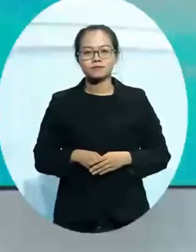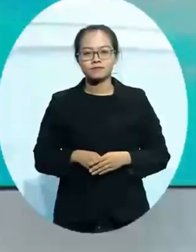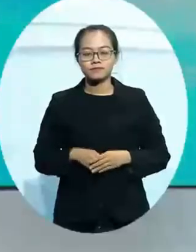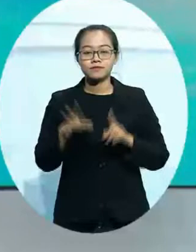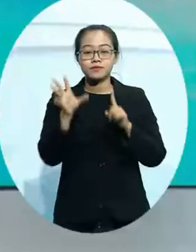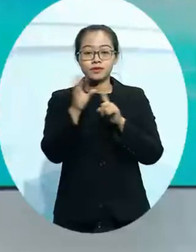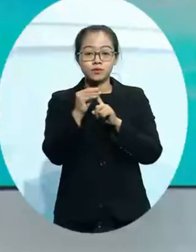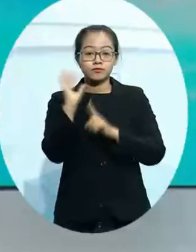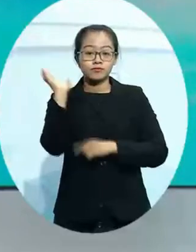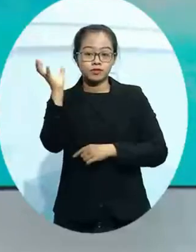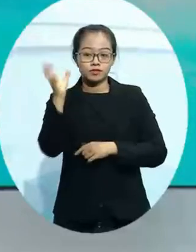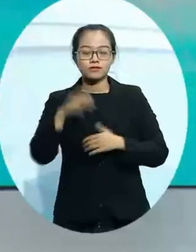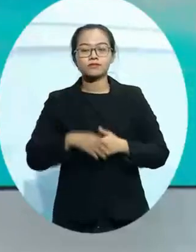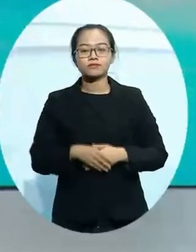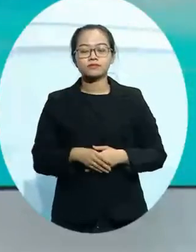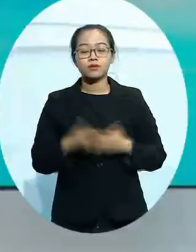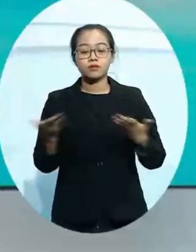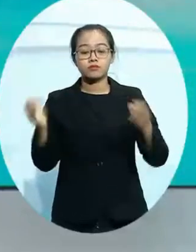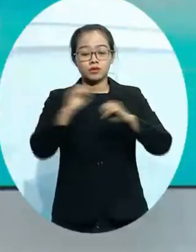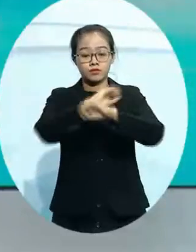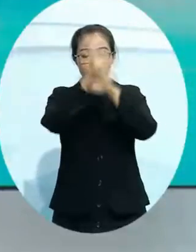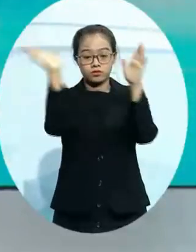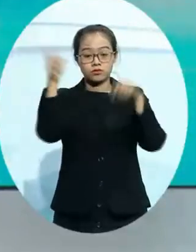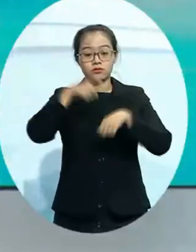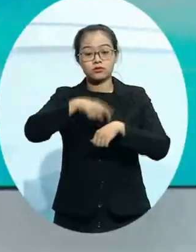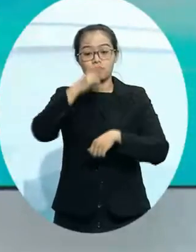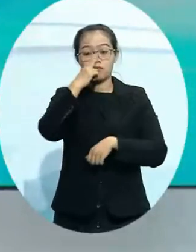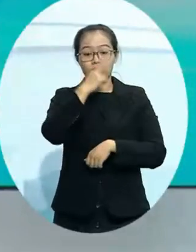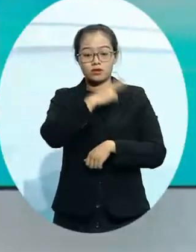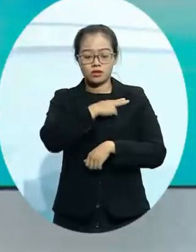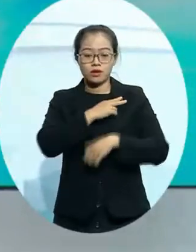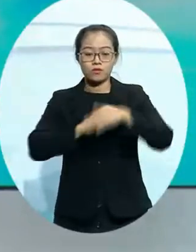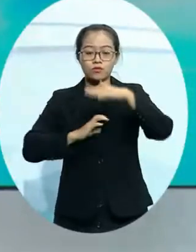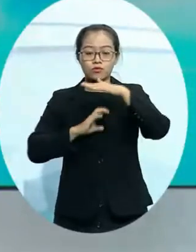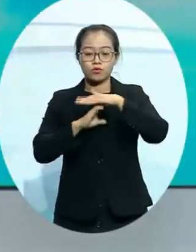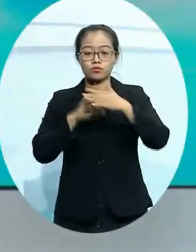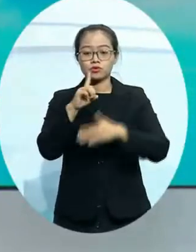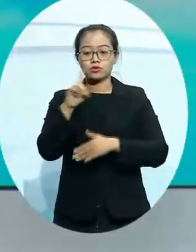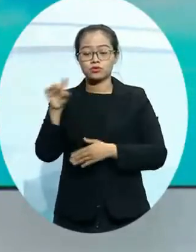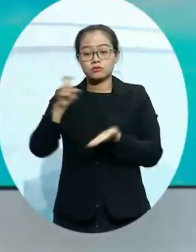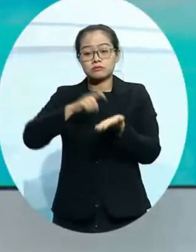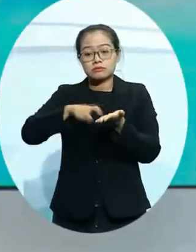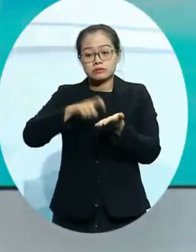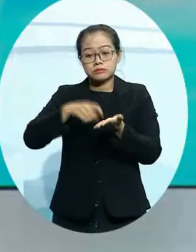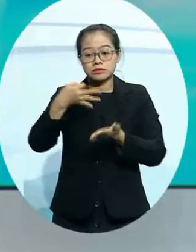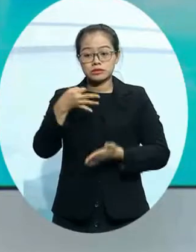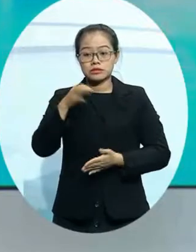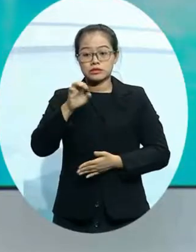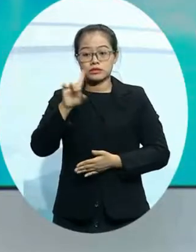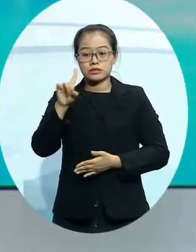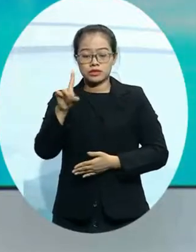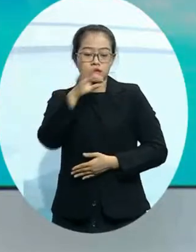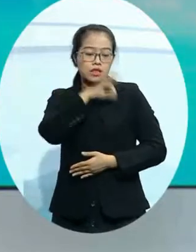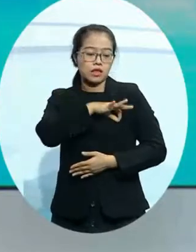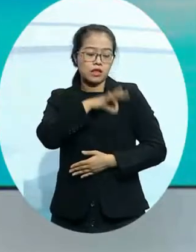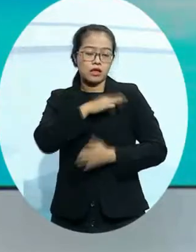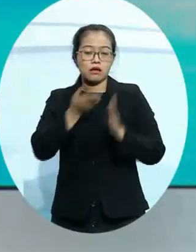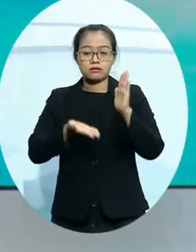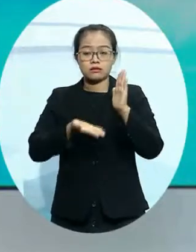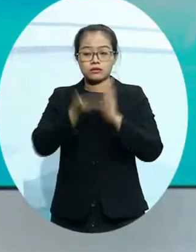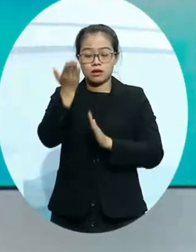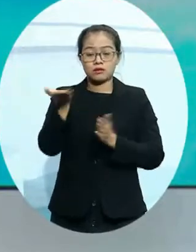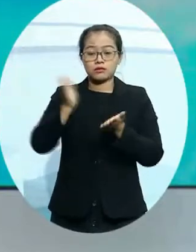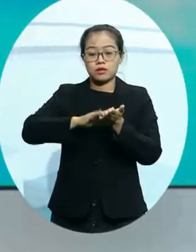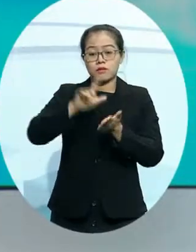Tin thế giới. Thưa quý vị, rạng sáng nay theo giờ Việt Nam, Cục Dự trữ Liên bang Mỹ Fed đã tăng lãi suất cơ bản thêm